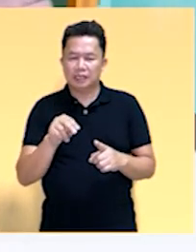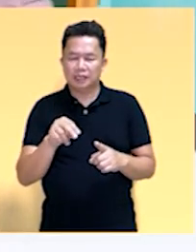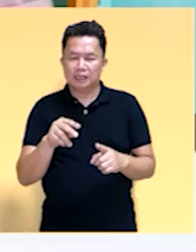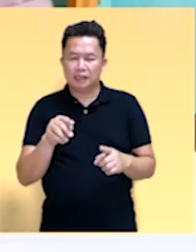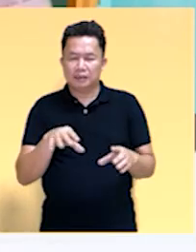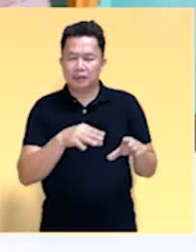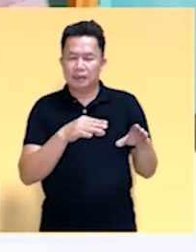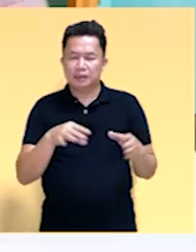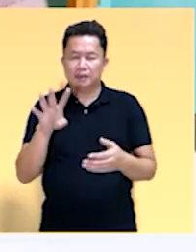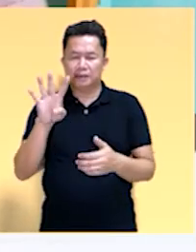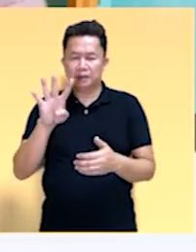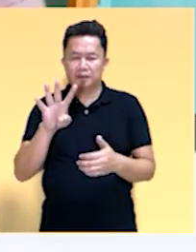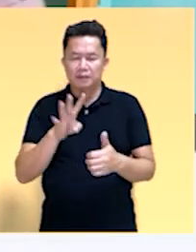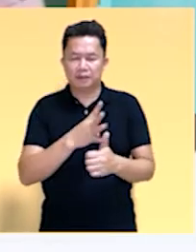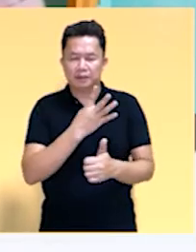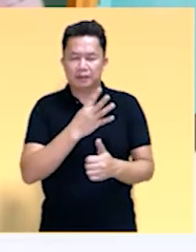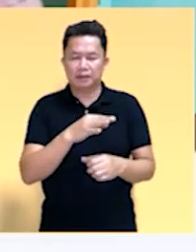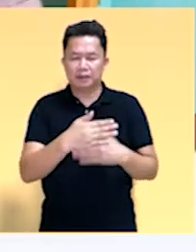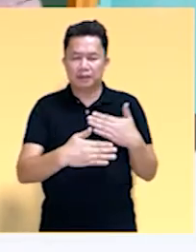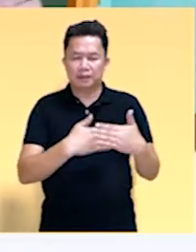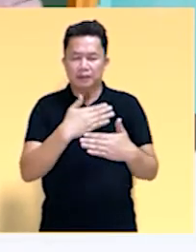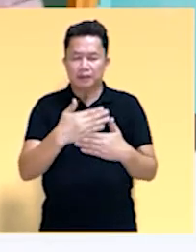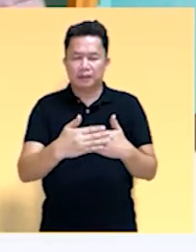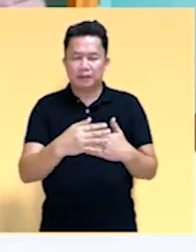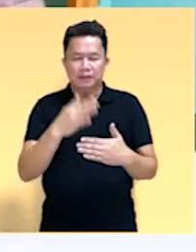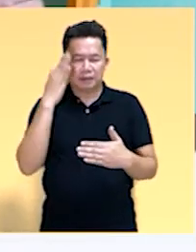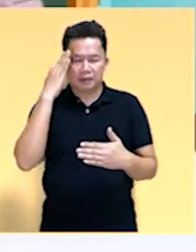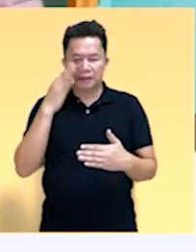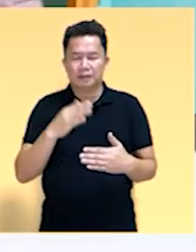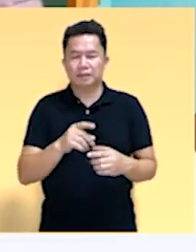step para malaman kung ito nga ay tama.